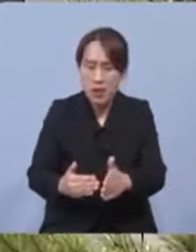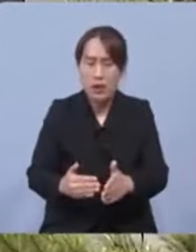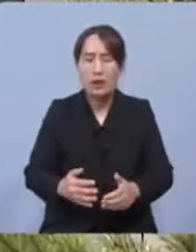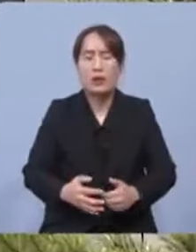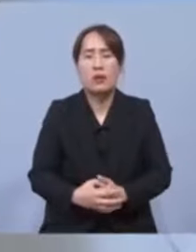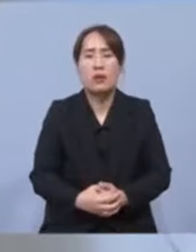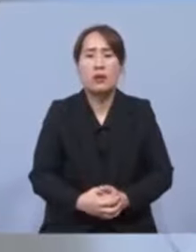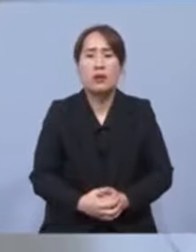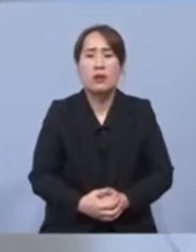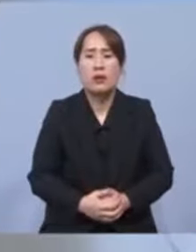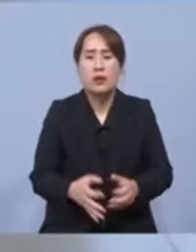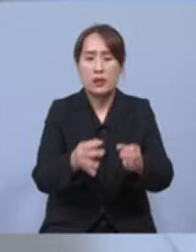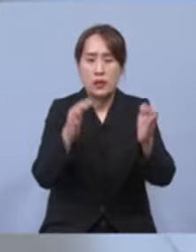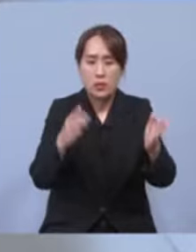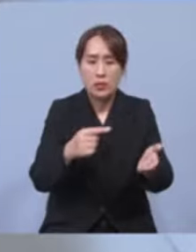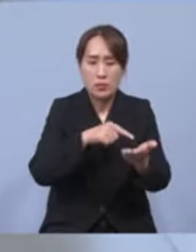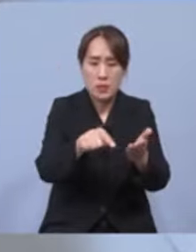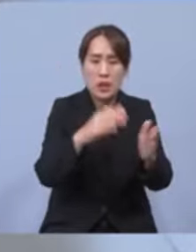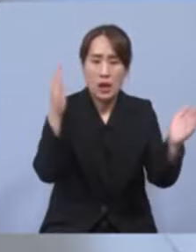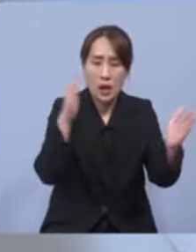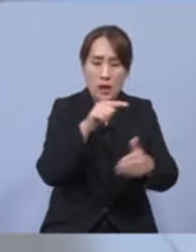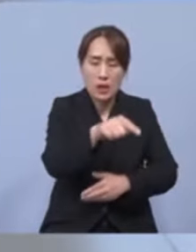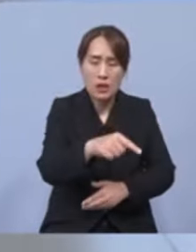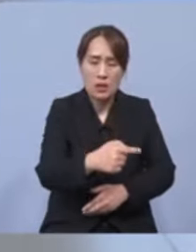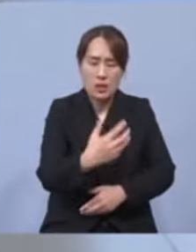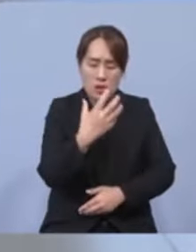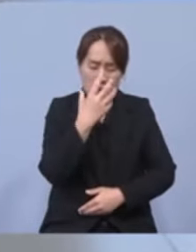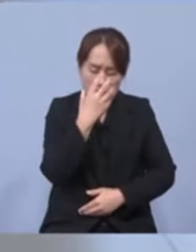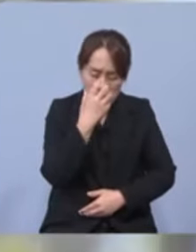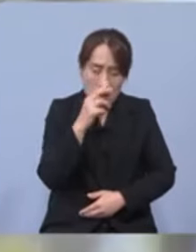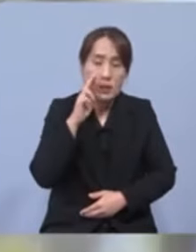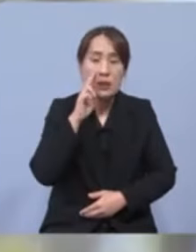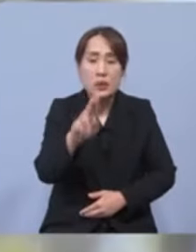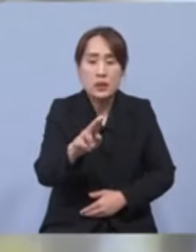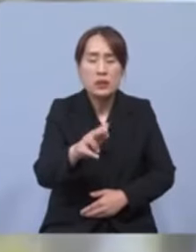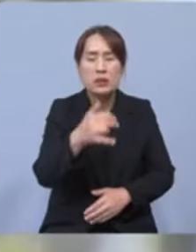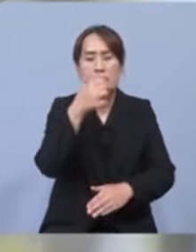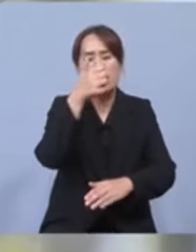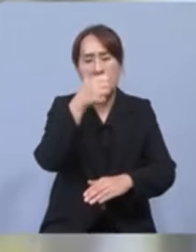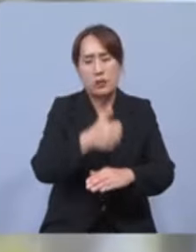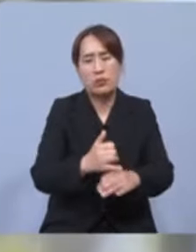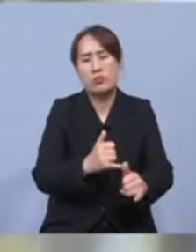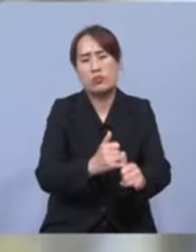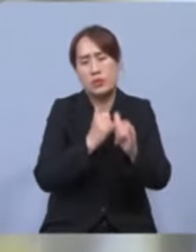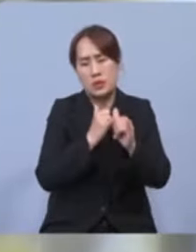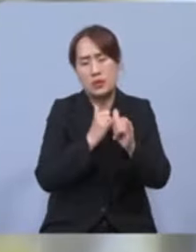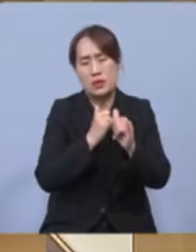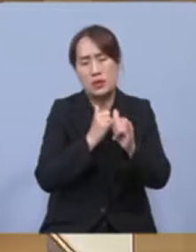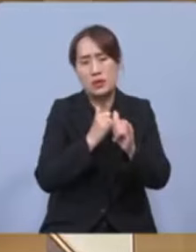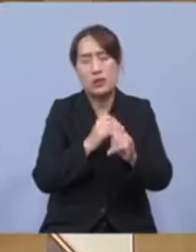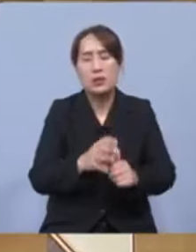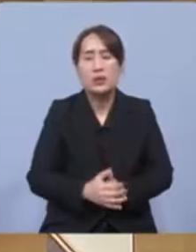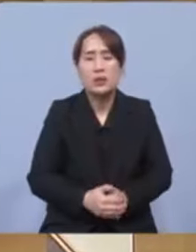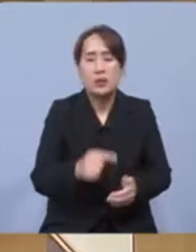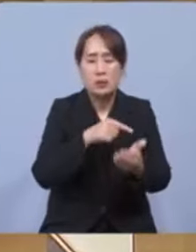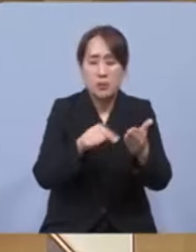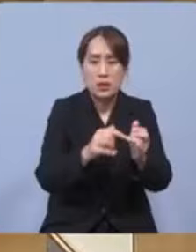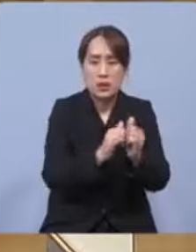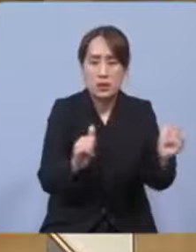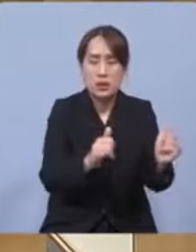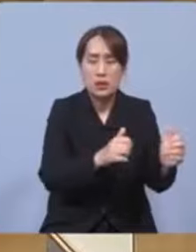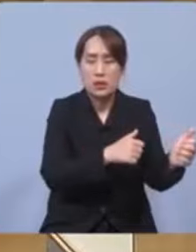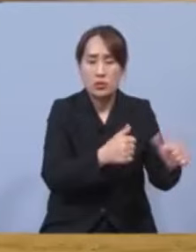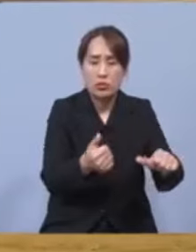기각됐습니다 그 사이 피해 학생들은 극심한 후유증을 알타 극단적인 선택을 했습니다 피해자들이